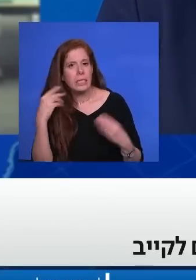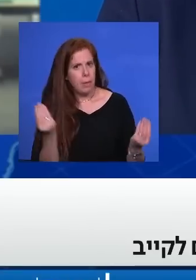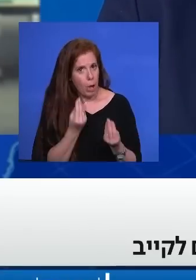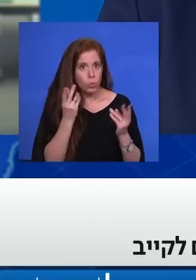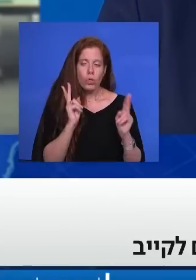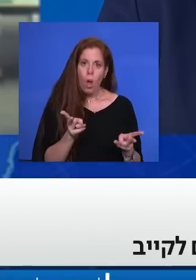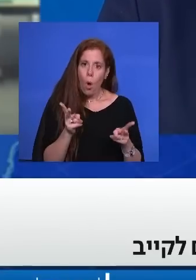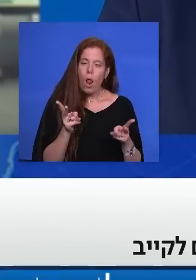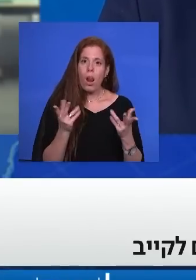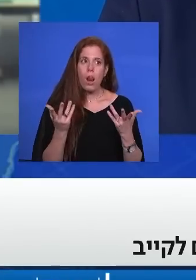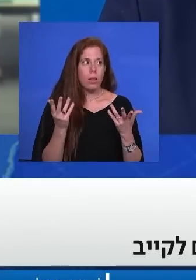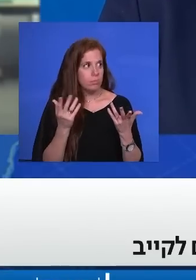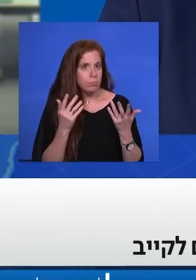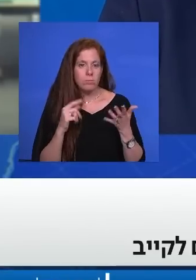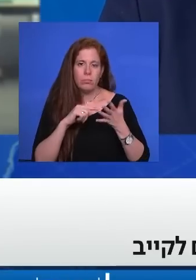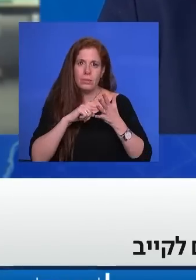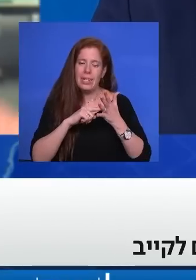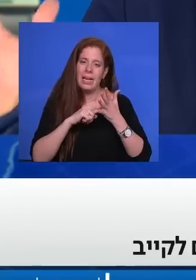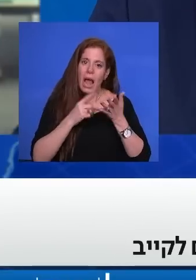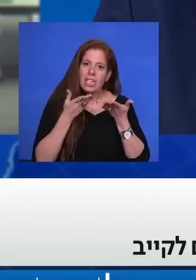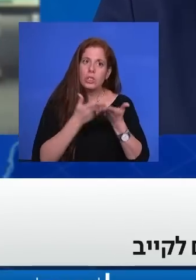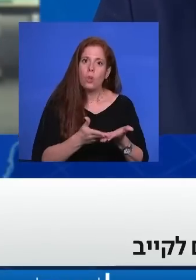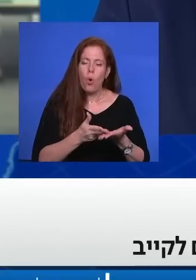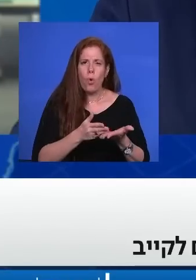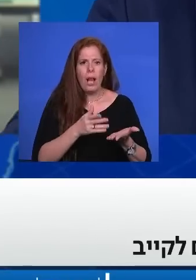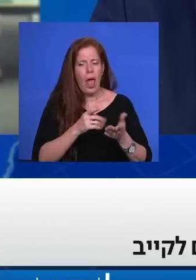להביא ליכולת עמידה של האוקראינים מול התקפה